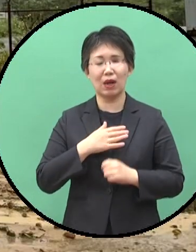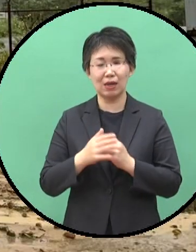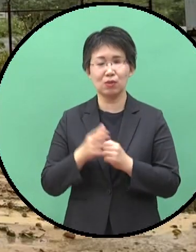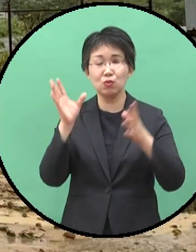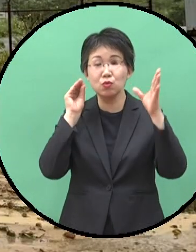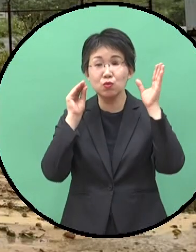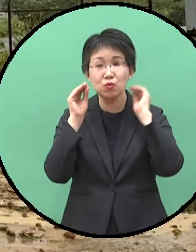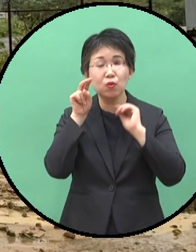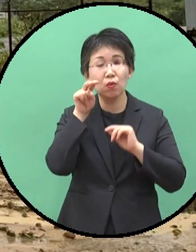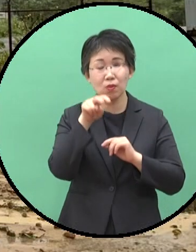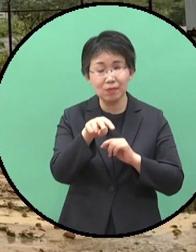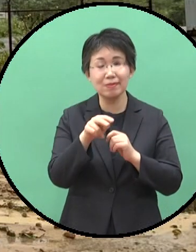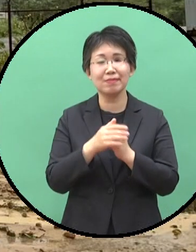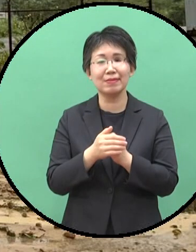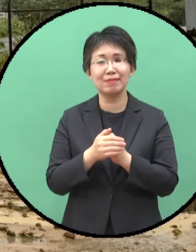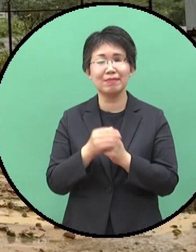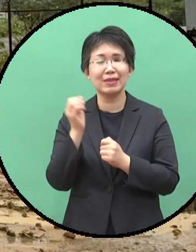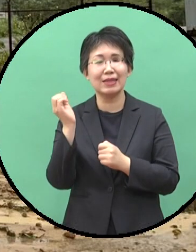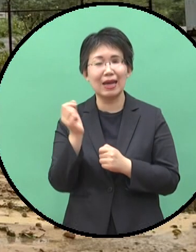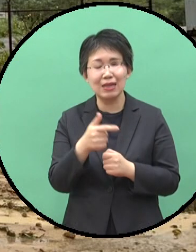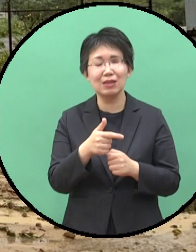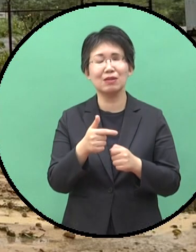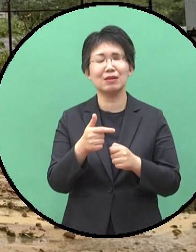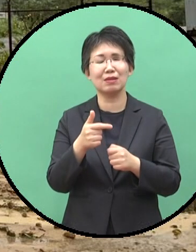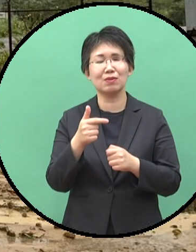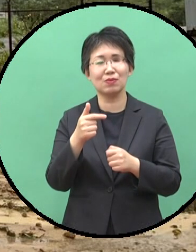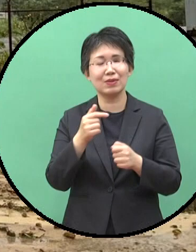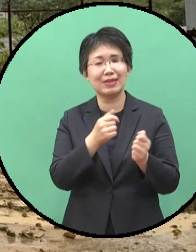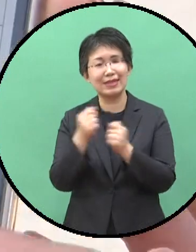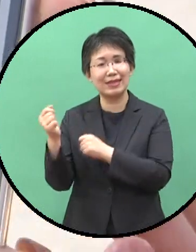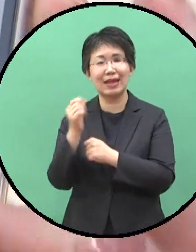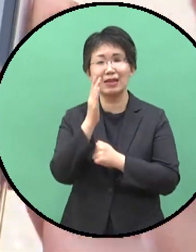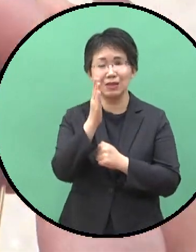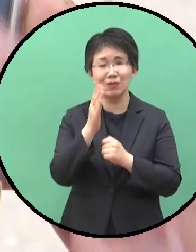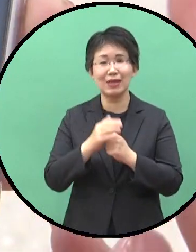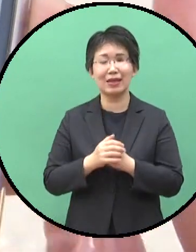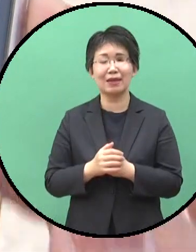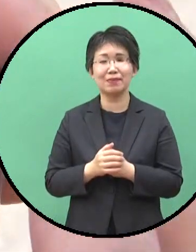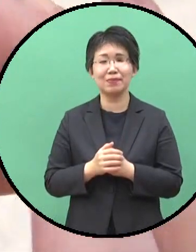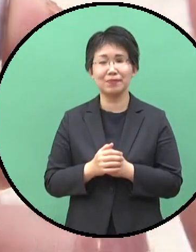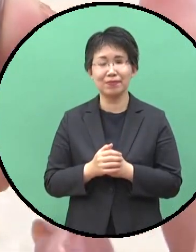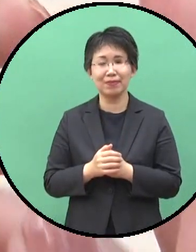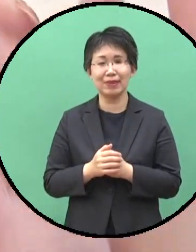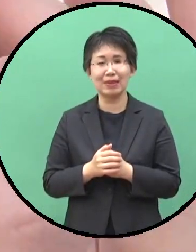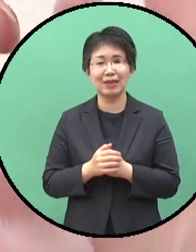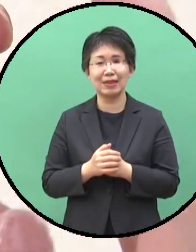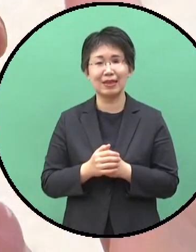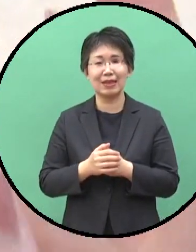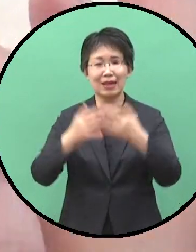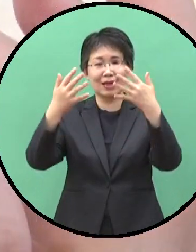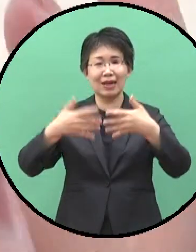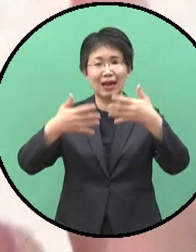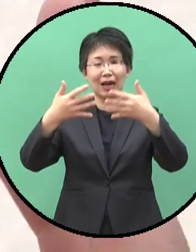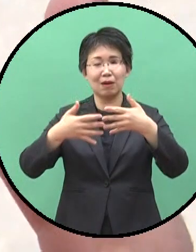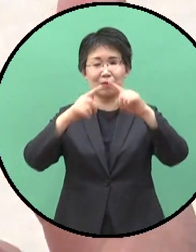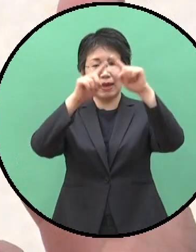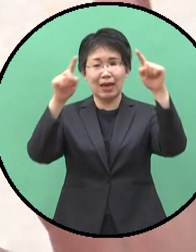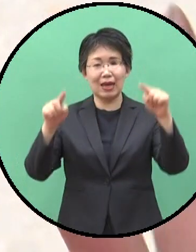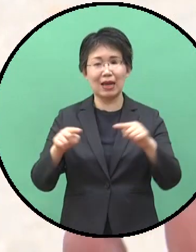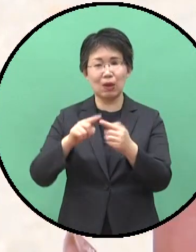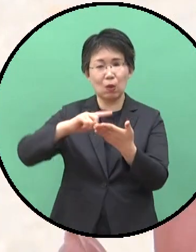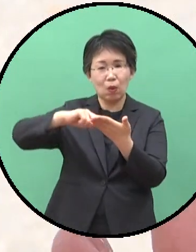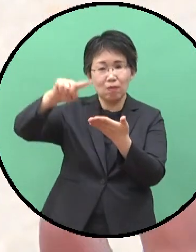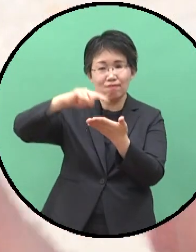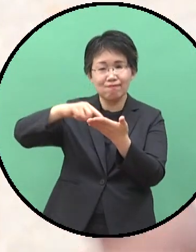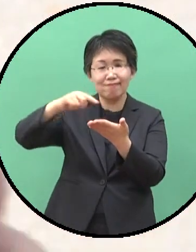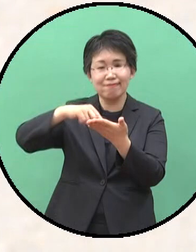を確認し早めの避難を心がけてください。画面を下にスクロールし、土砂災